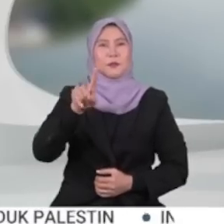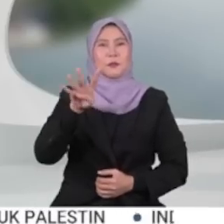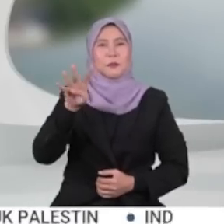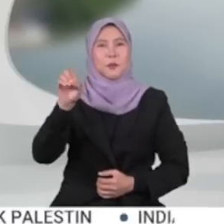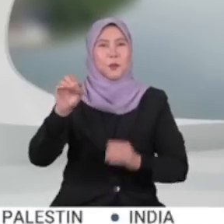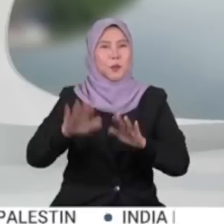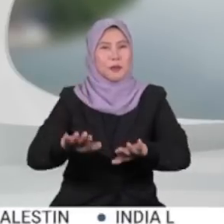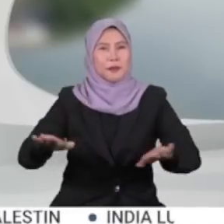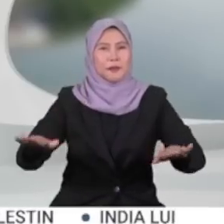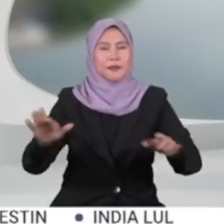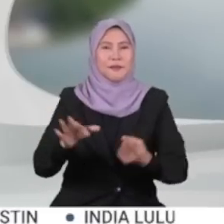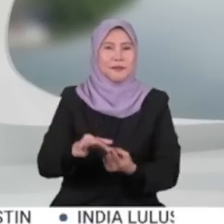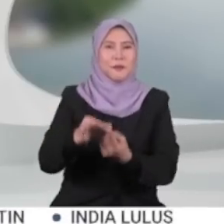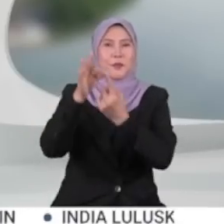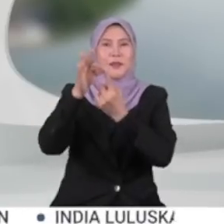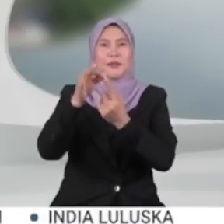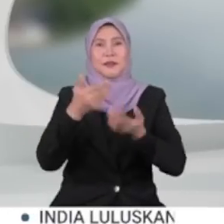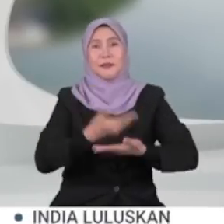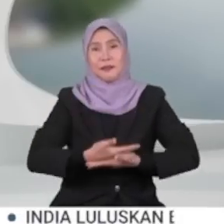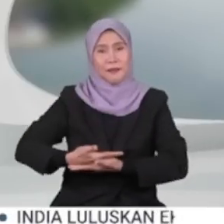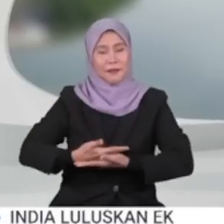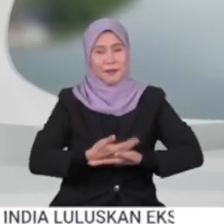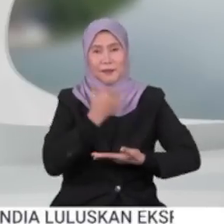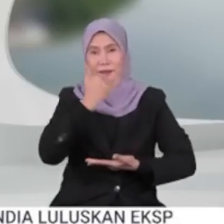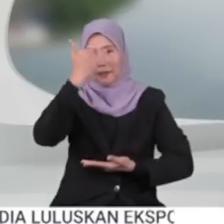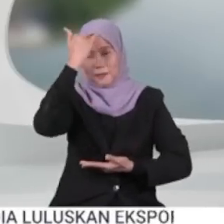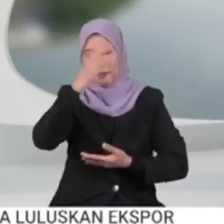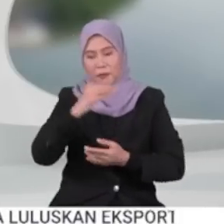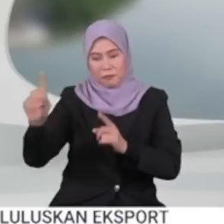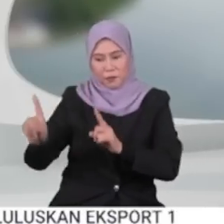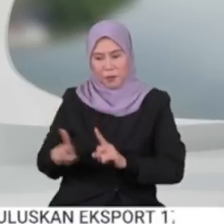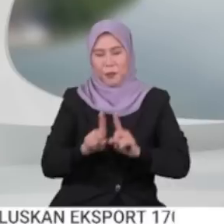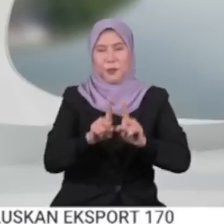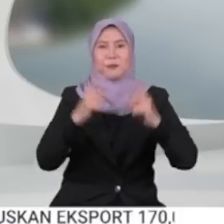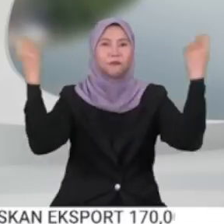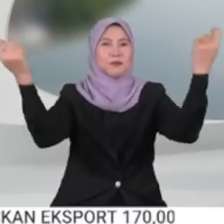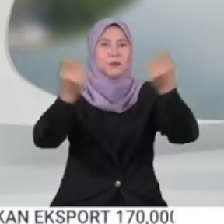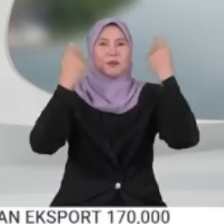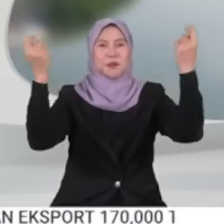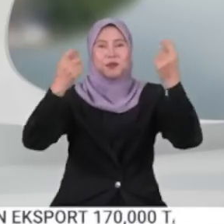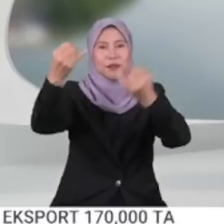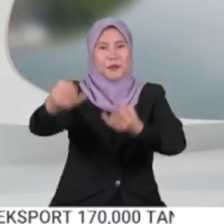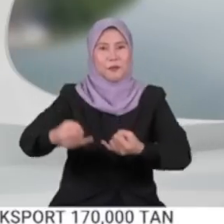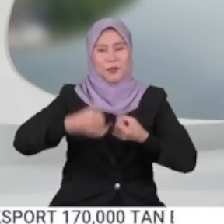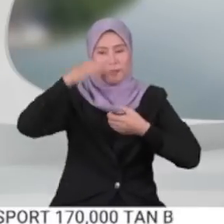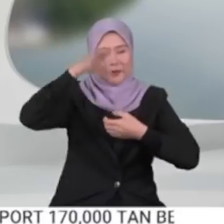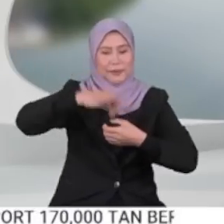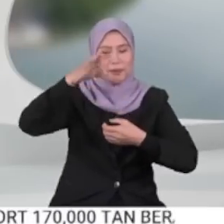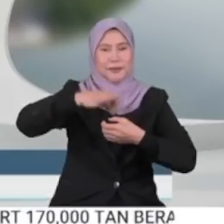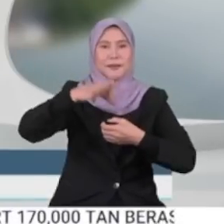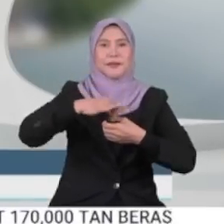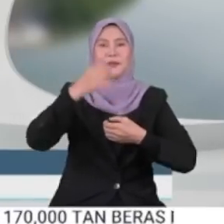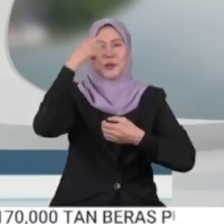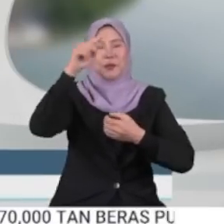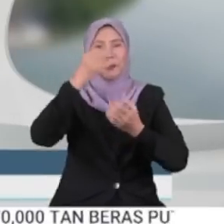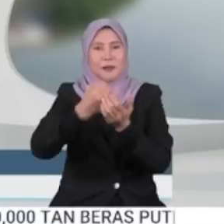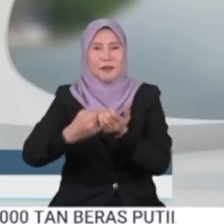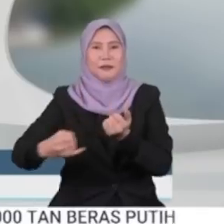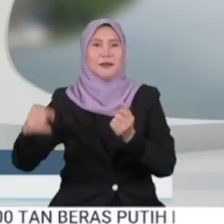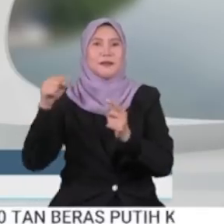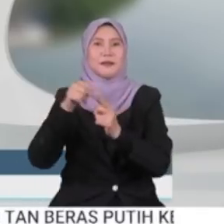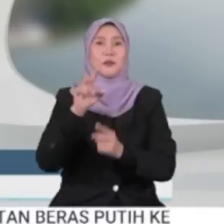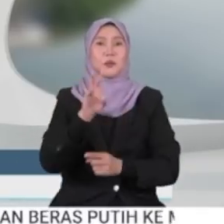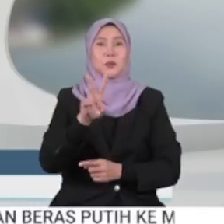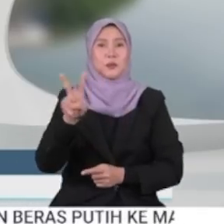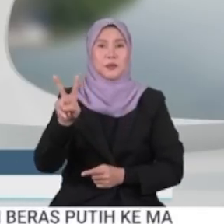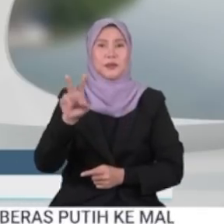140 kanak-kanak istimewa dan anak yatim beserta pengiring diraikan dalam majlis jamuan teh sempena ulang tahun kelahiran rasmi